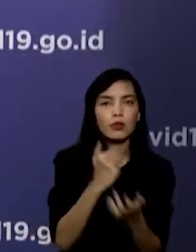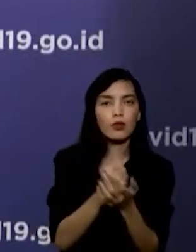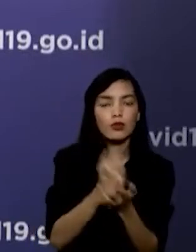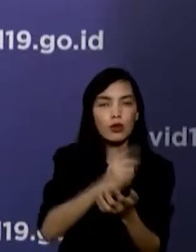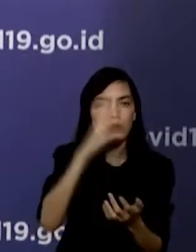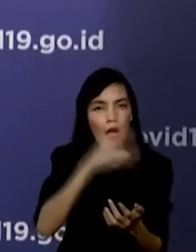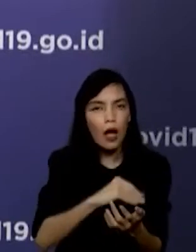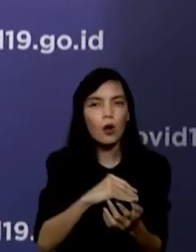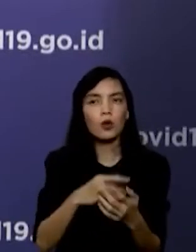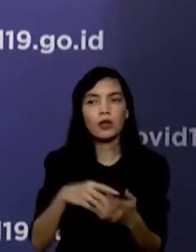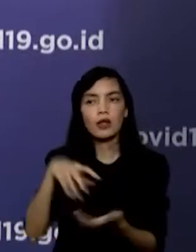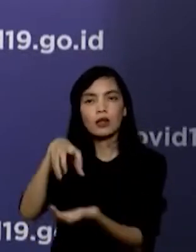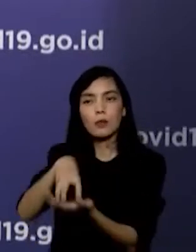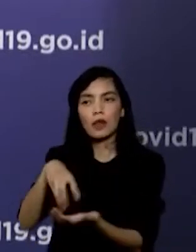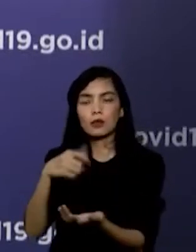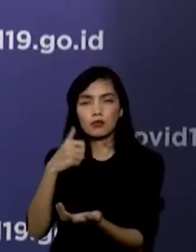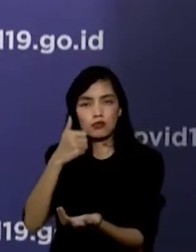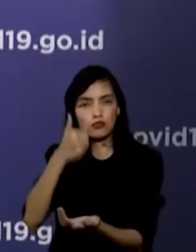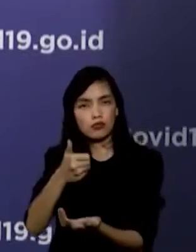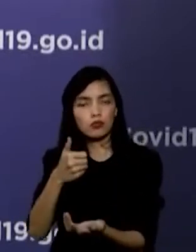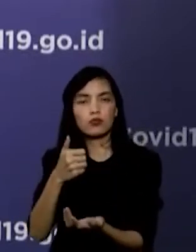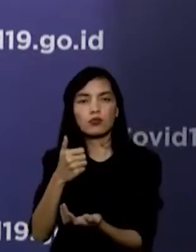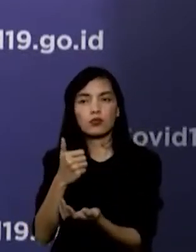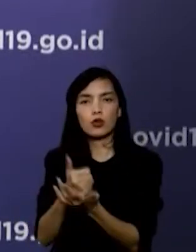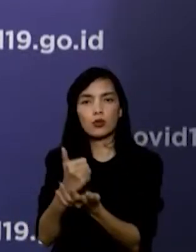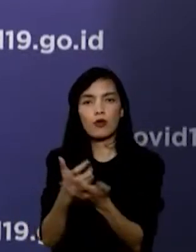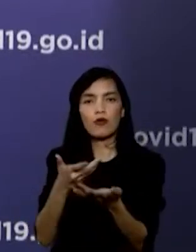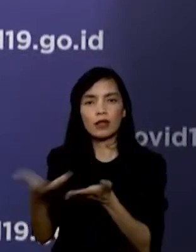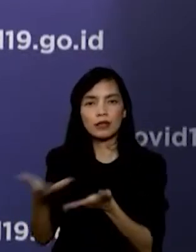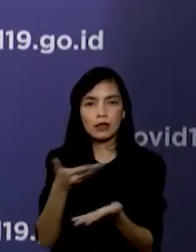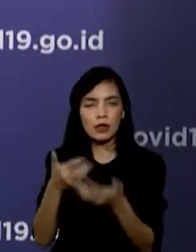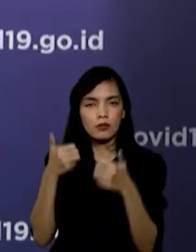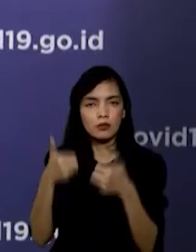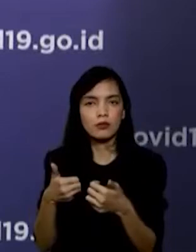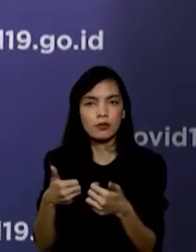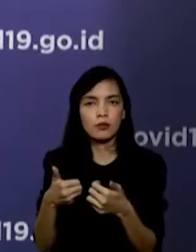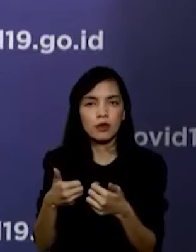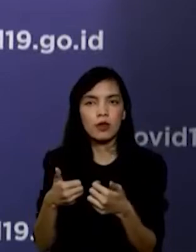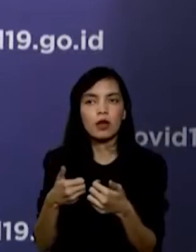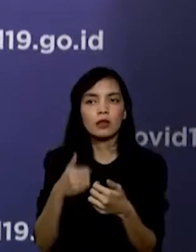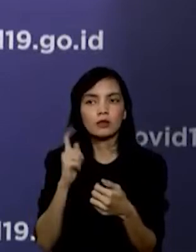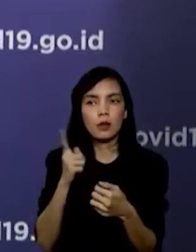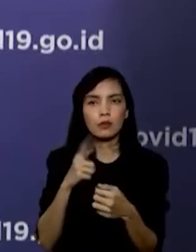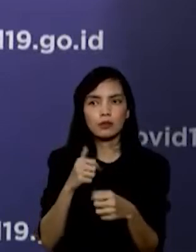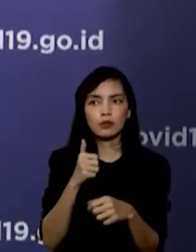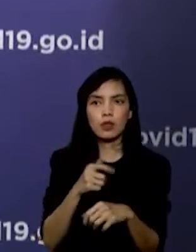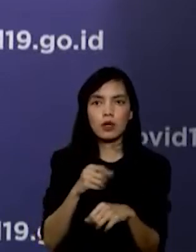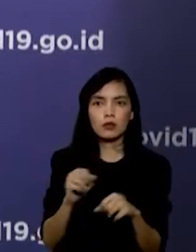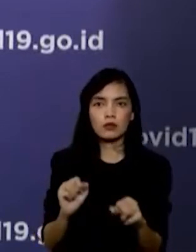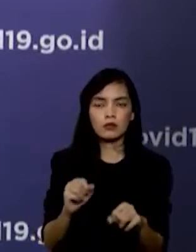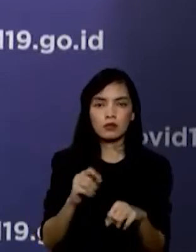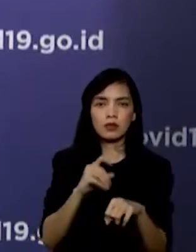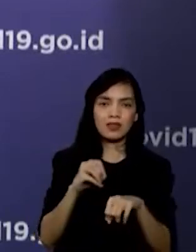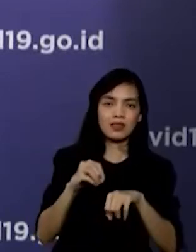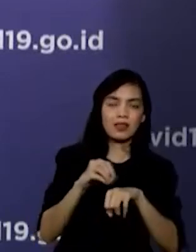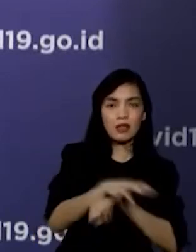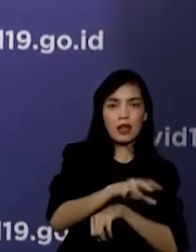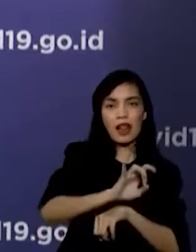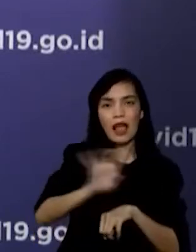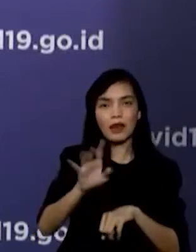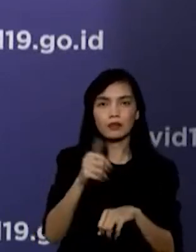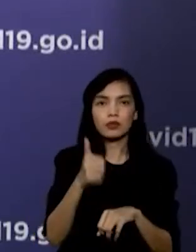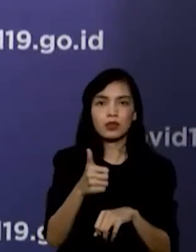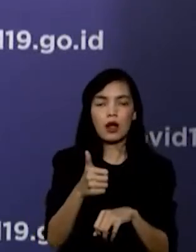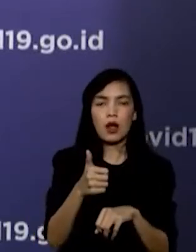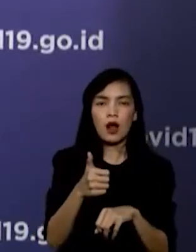dilakukan di sarana dengan fasilitas yang memadai, tentunya yang siap untuk menangani efek samping yang dapat terjadi.